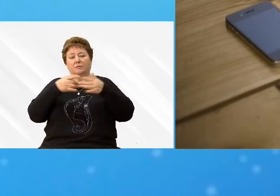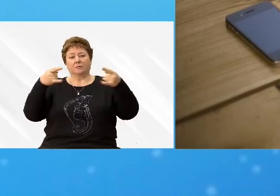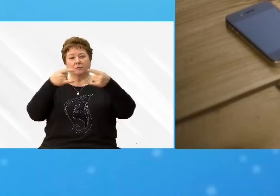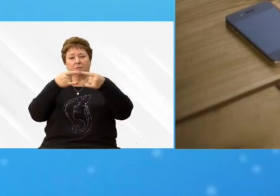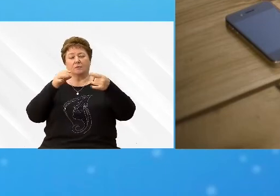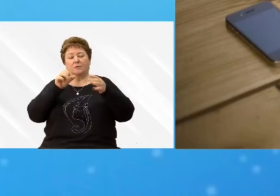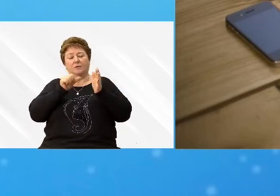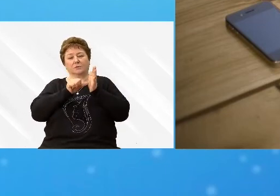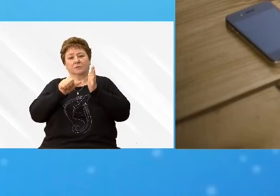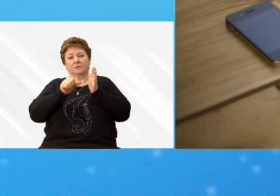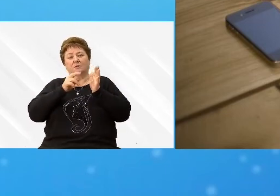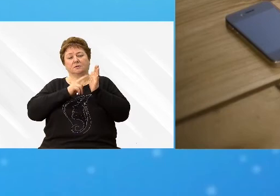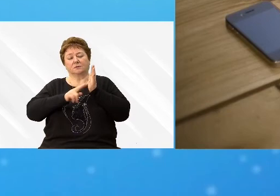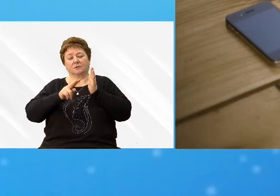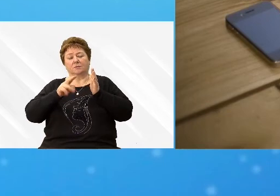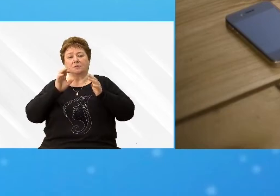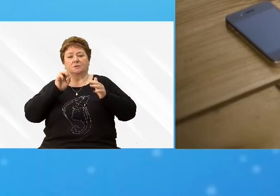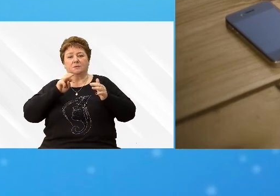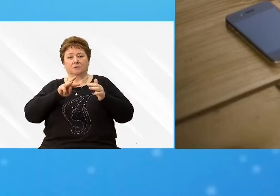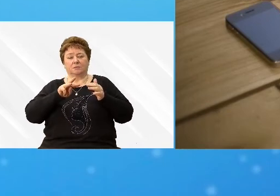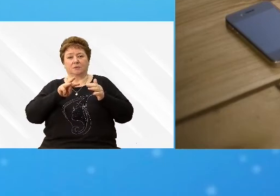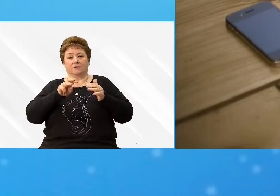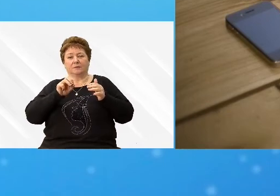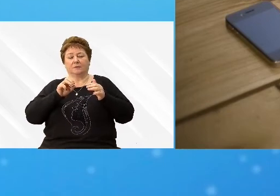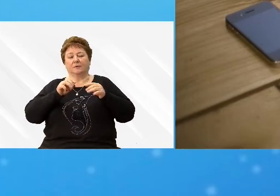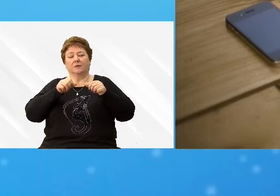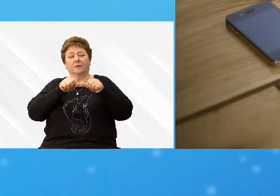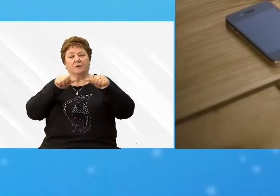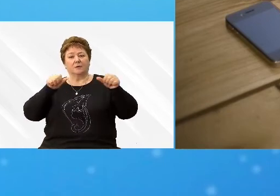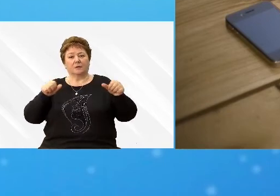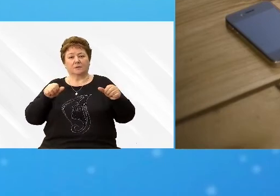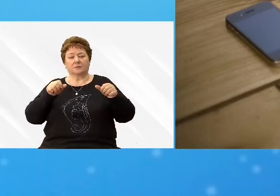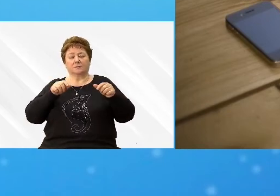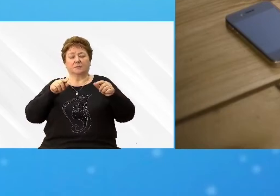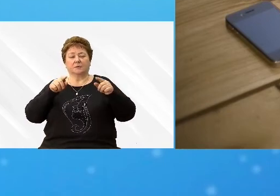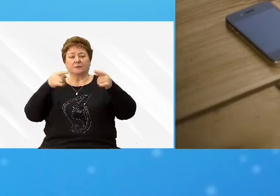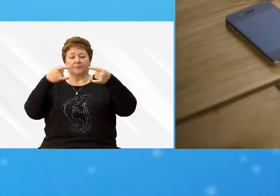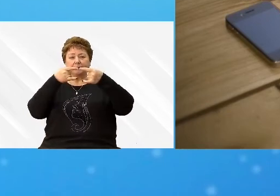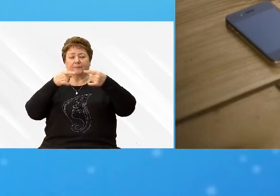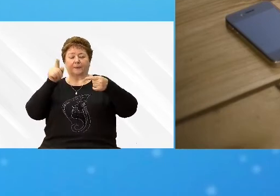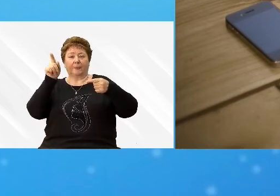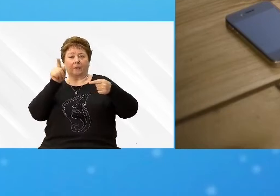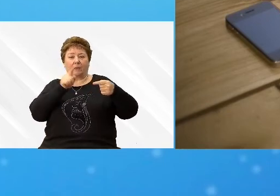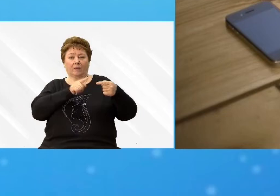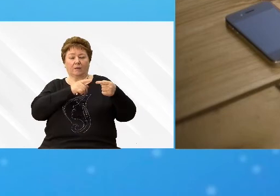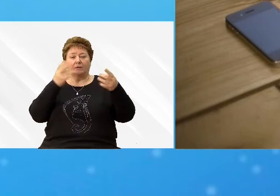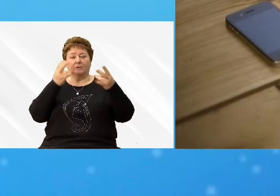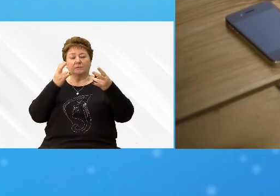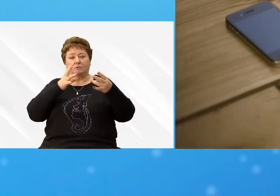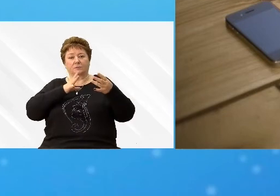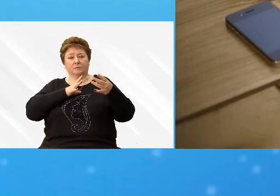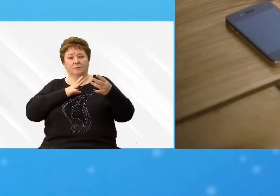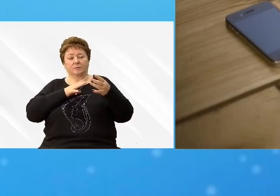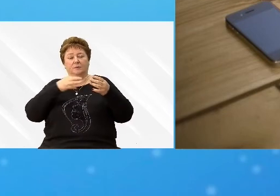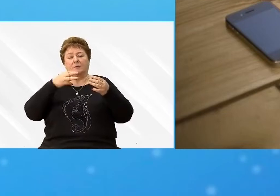быть от 60 до 70 сантиметров размер его экрана по диагонали должен быть не